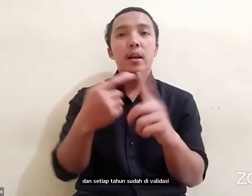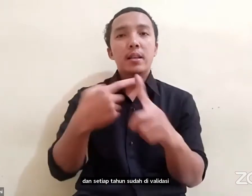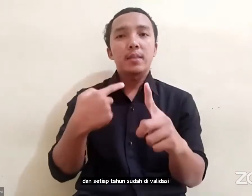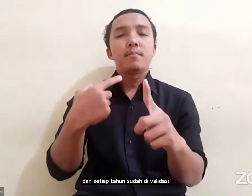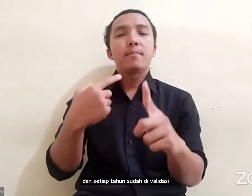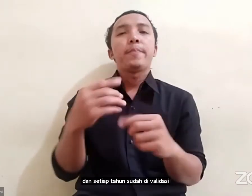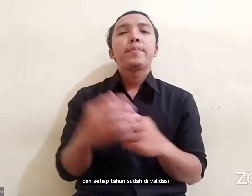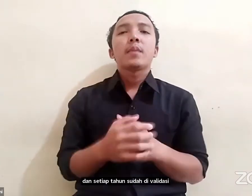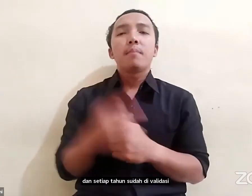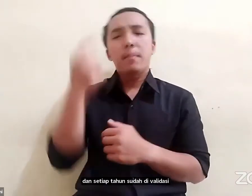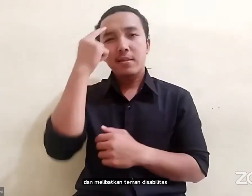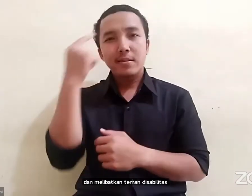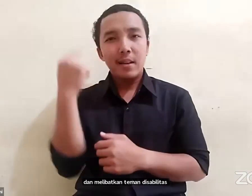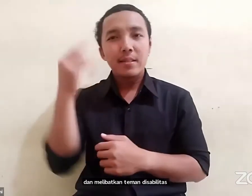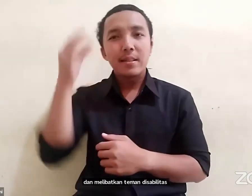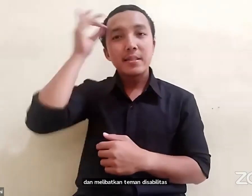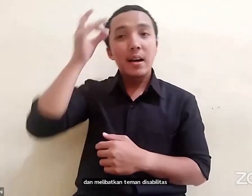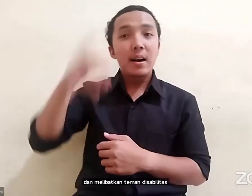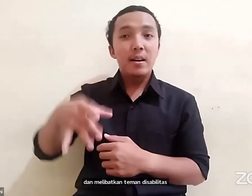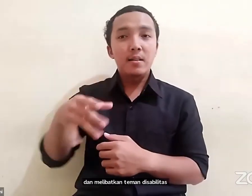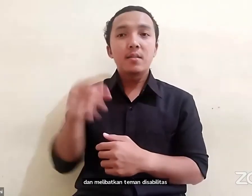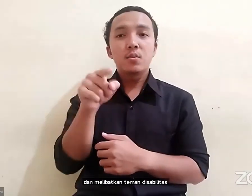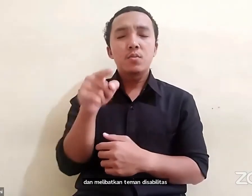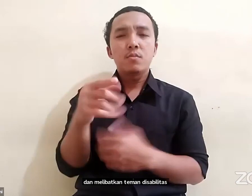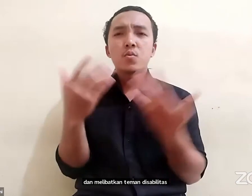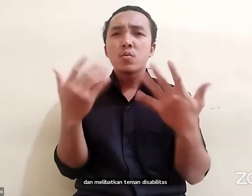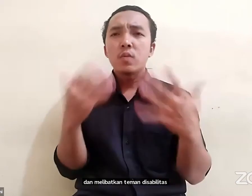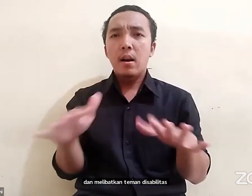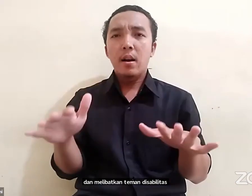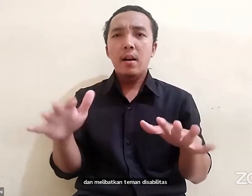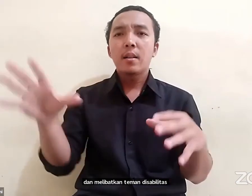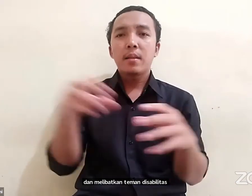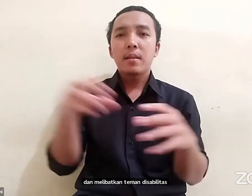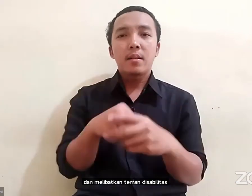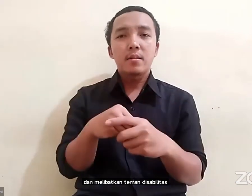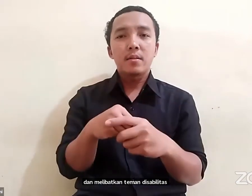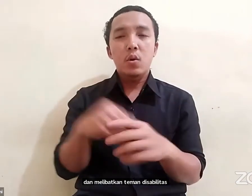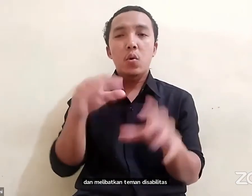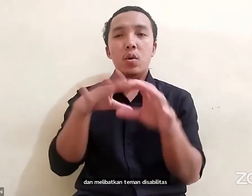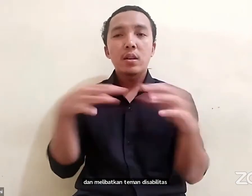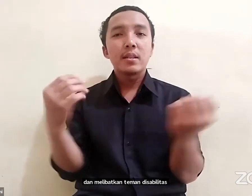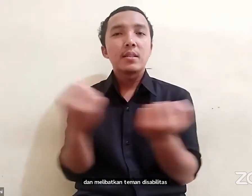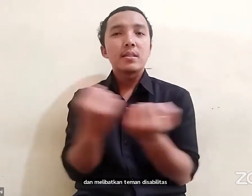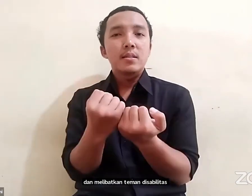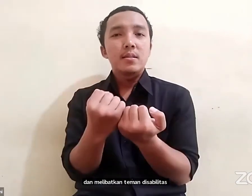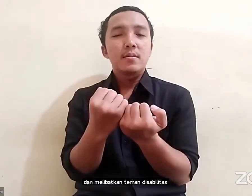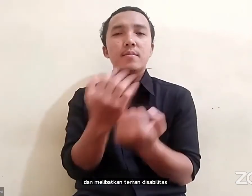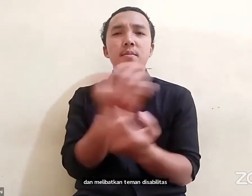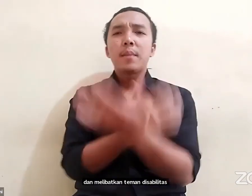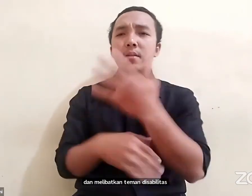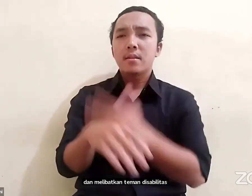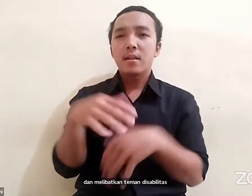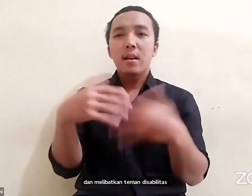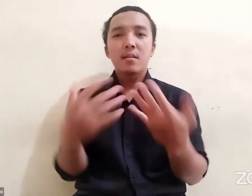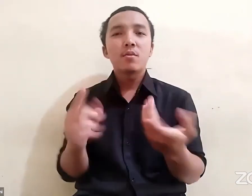atau desa, itu juga sudah melibatkan organisasi disabilitas atau teman-teman disabilitas. Bahkan